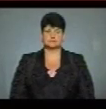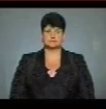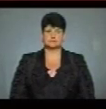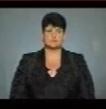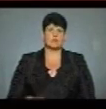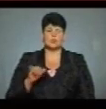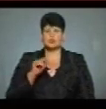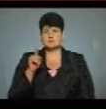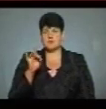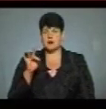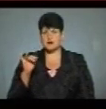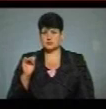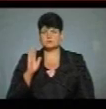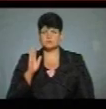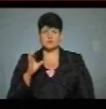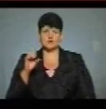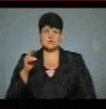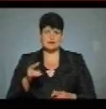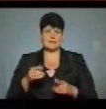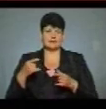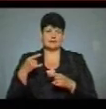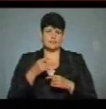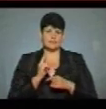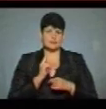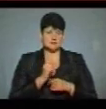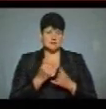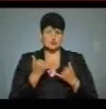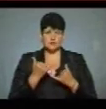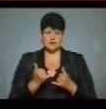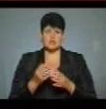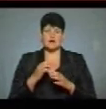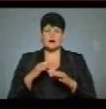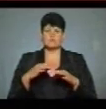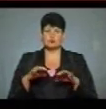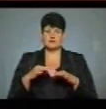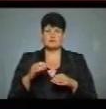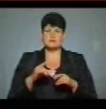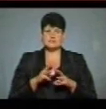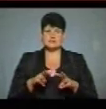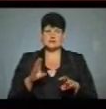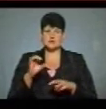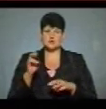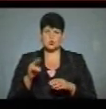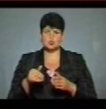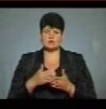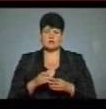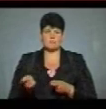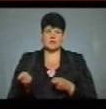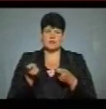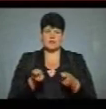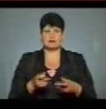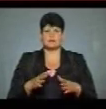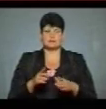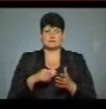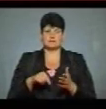У Збаражі їздитиме соціальне таксі. Сьогодні автомобіль від Міністерства соцполітики передали на баланс міста, повідомив міський голова